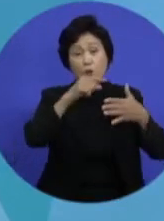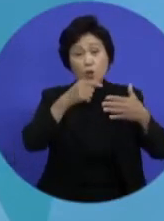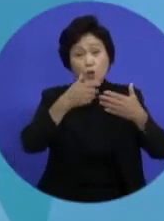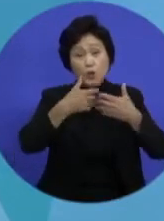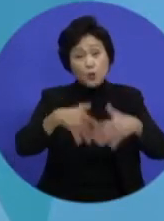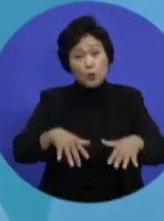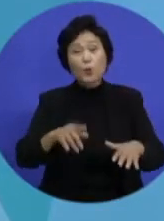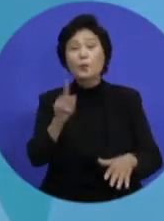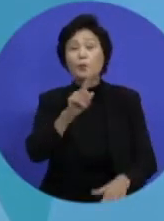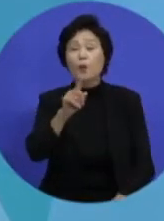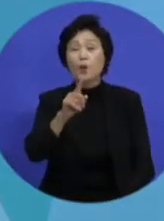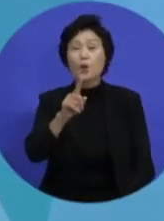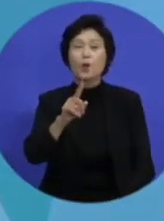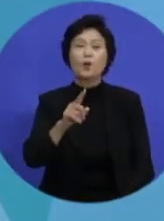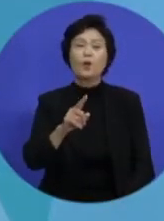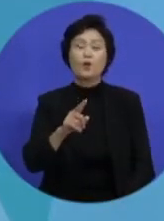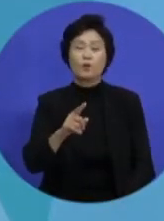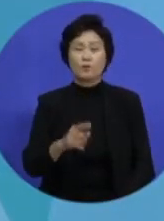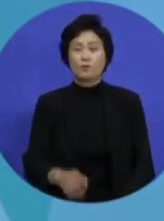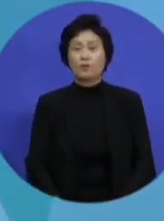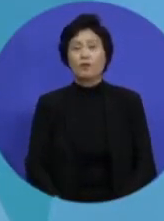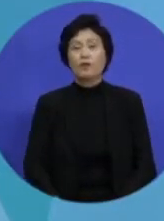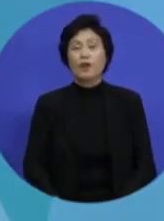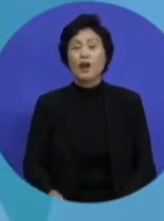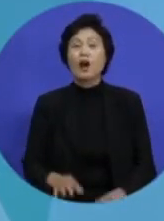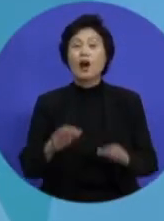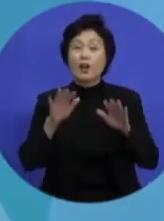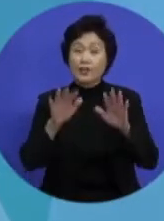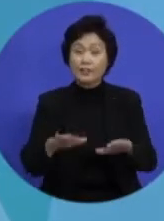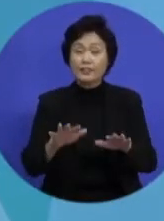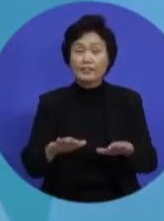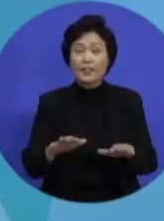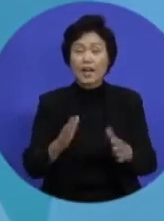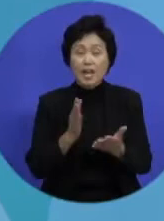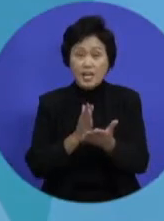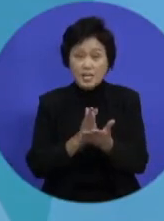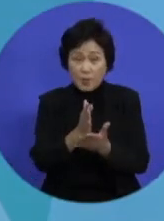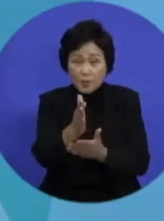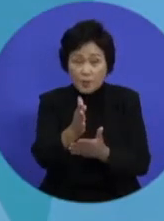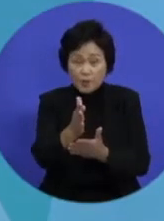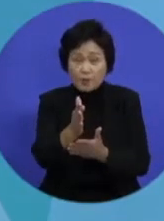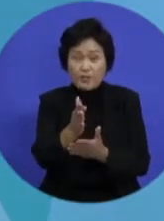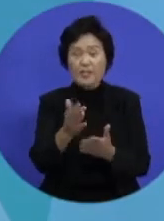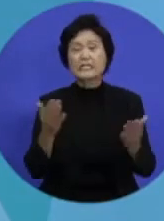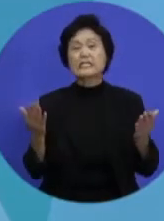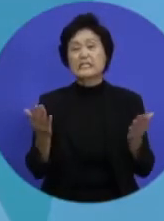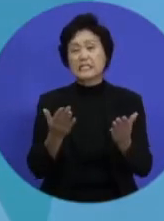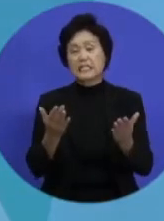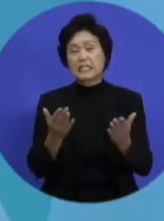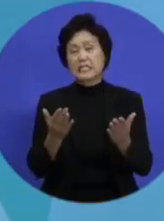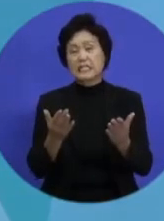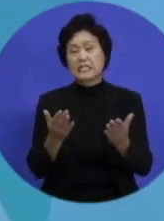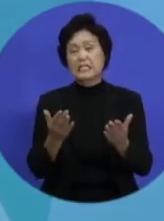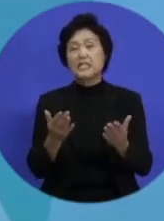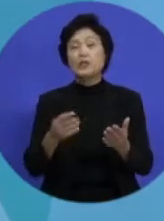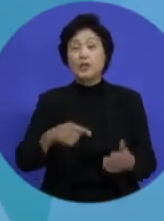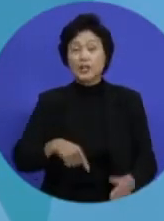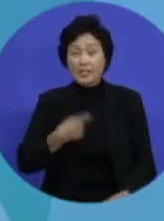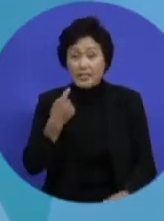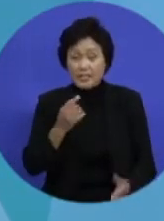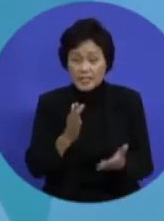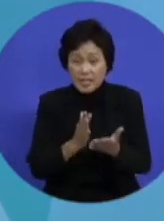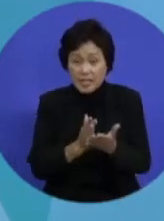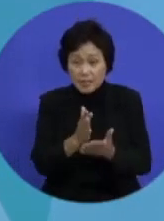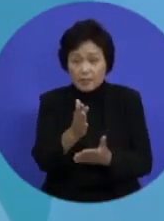이런 교육 방향에 동의하시는 것과 두 번째 또 하나는 뭐냐면 현재 전문적인 직종이나 또 자신의 분야에